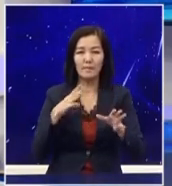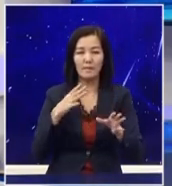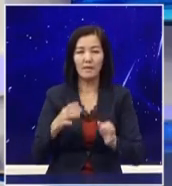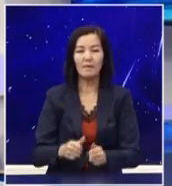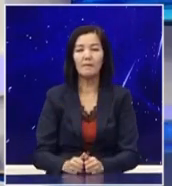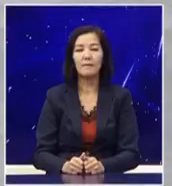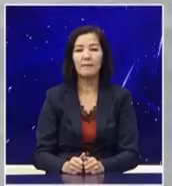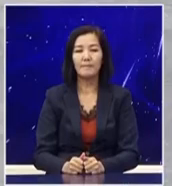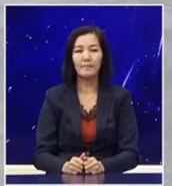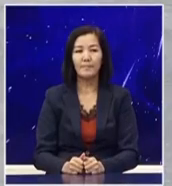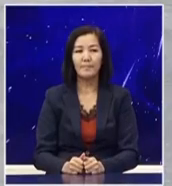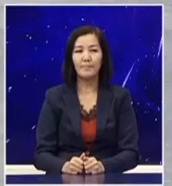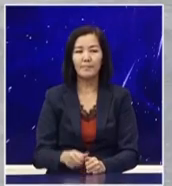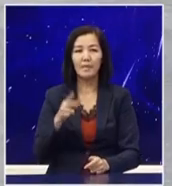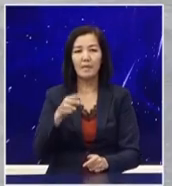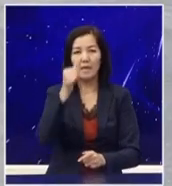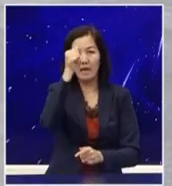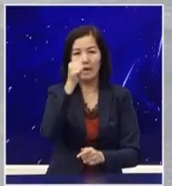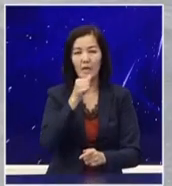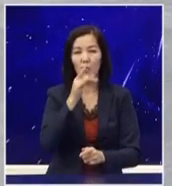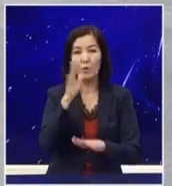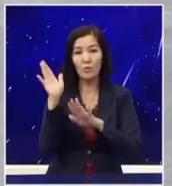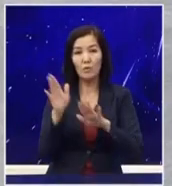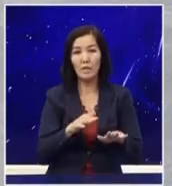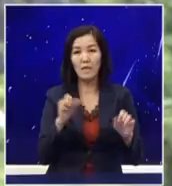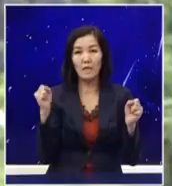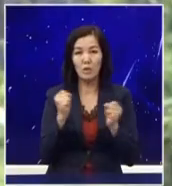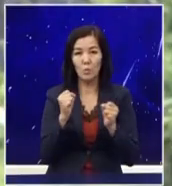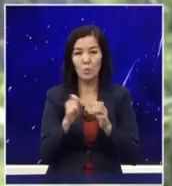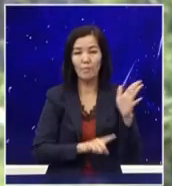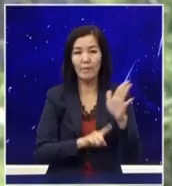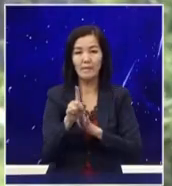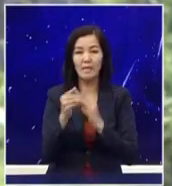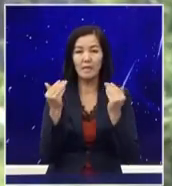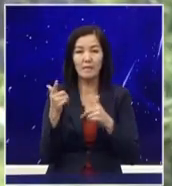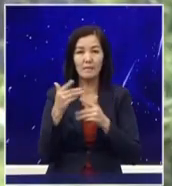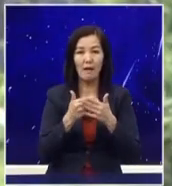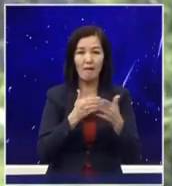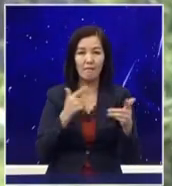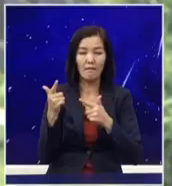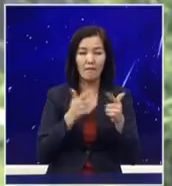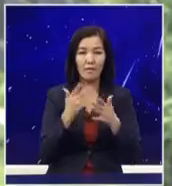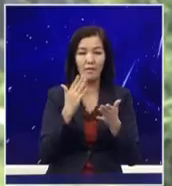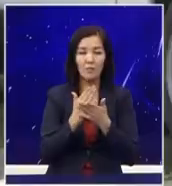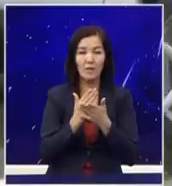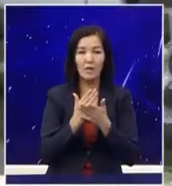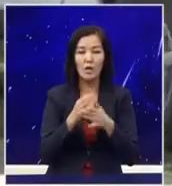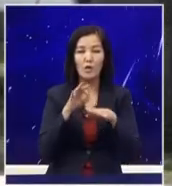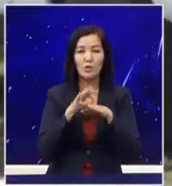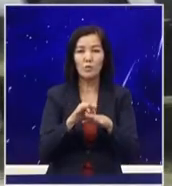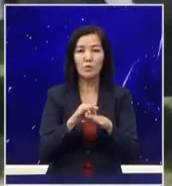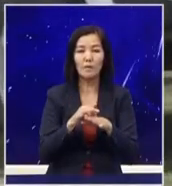пысықтады. Екі айдан соң қыс түсет, қамдануға жет. Осы мақсатта қазір облыстың барлық аумағында дайындық жұмыстары жүріп